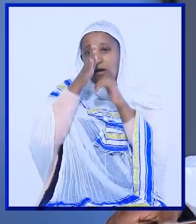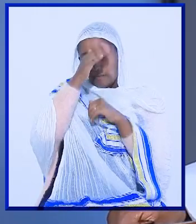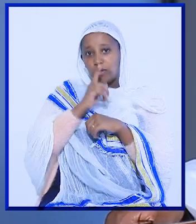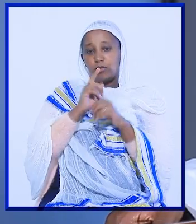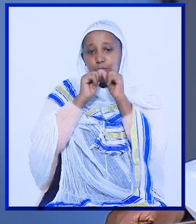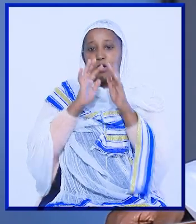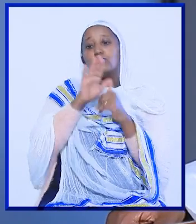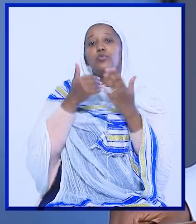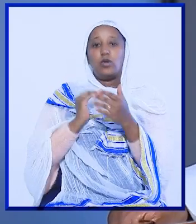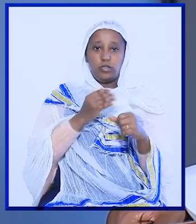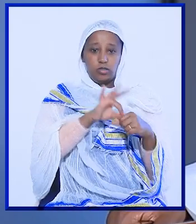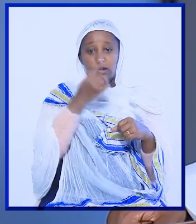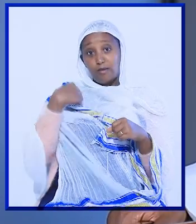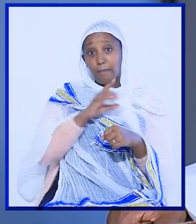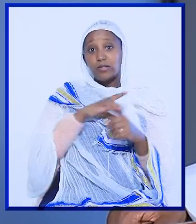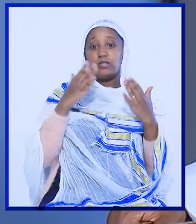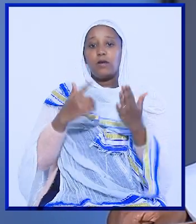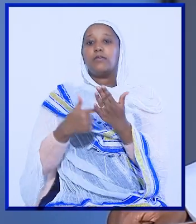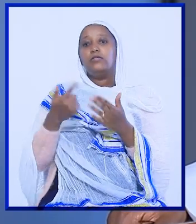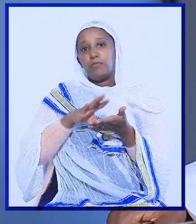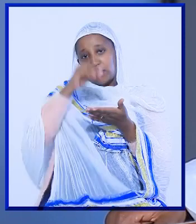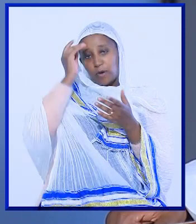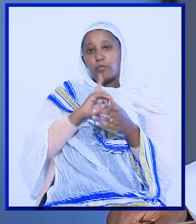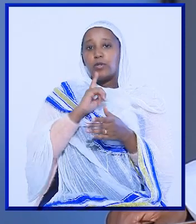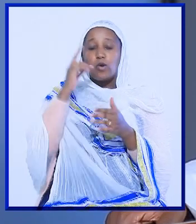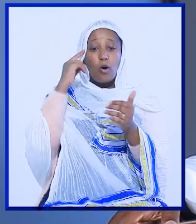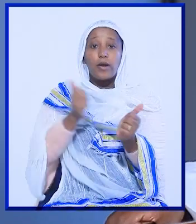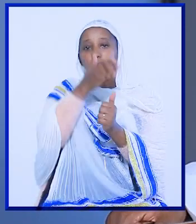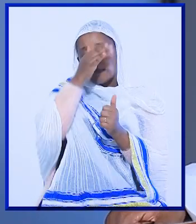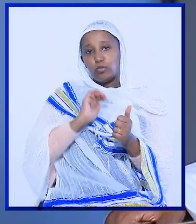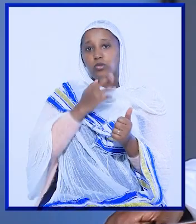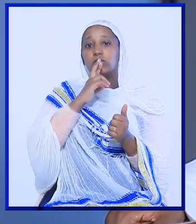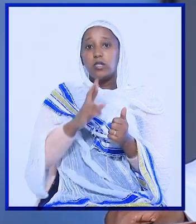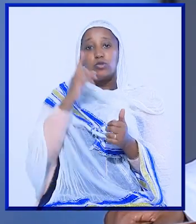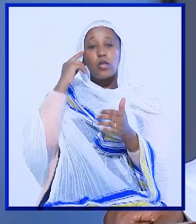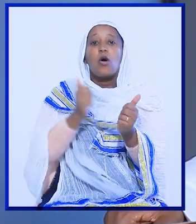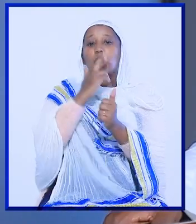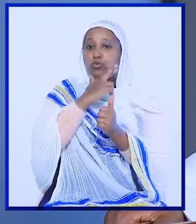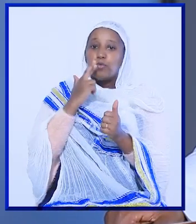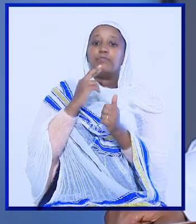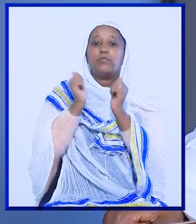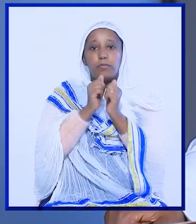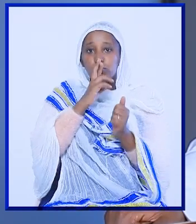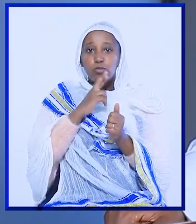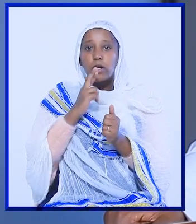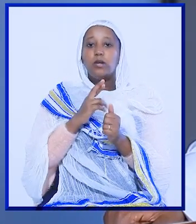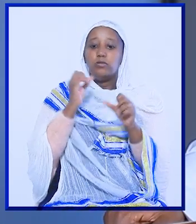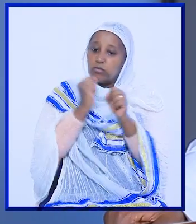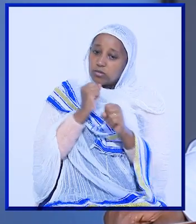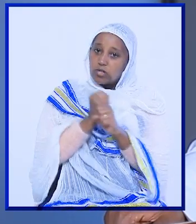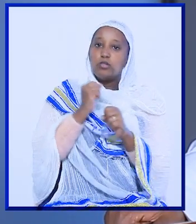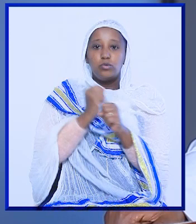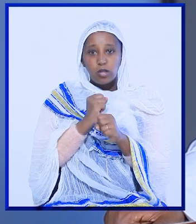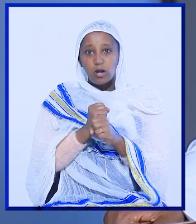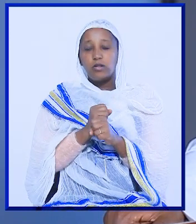የቻለ ታላቅ አባት ነው። በረከቱ በሁላችን ይደርብን። እኛም ክርስቲያኖች ከዚህ የምንማረው ምንድነው? ሐዋርያት አባቶቻችን ናቸው። የሐዋርያትን